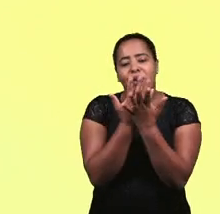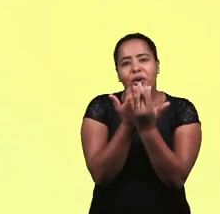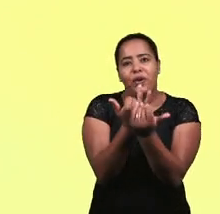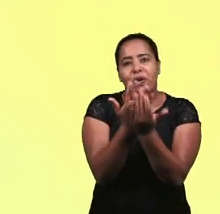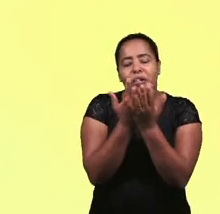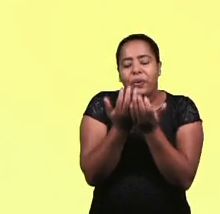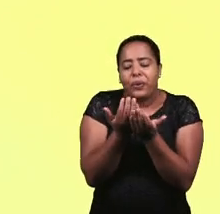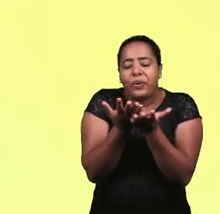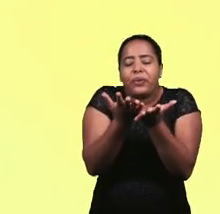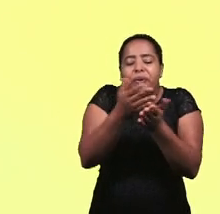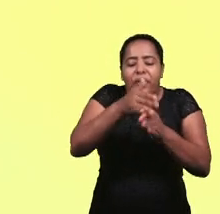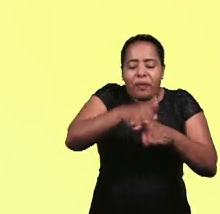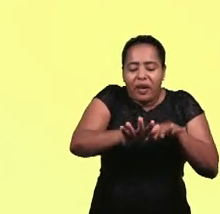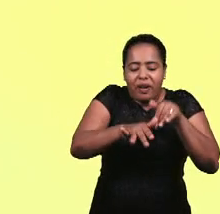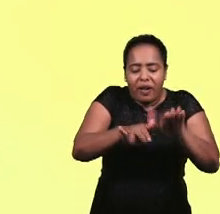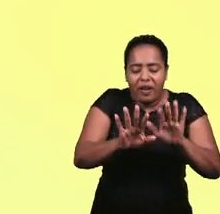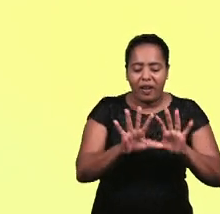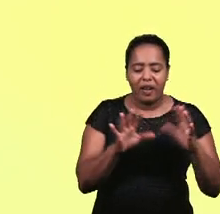c'est la parole révélée